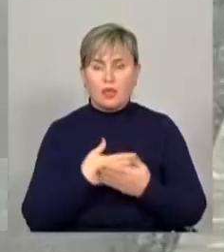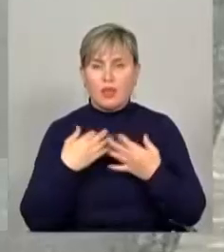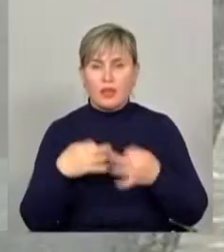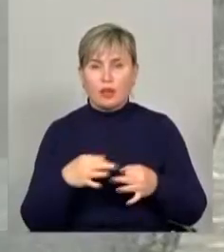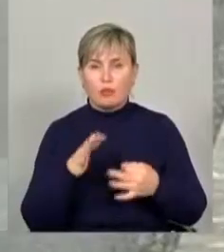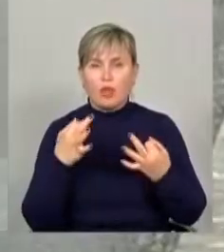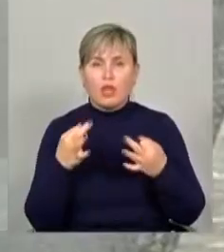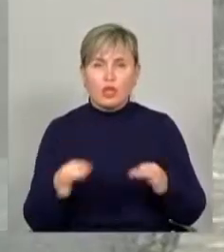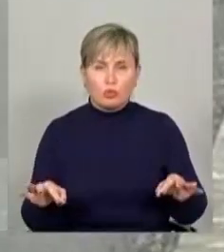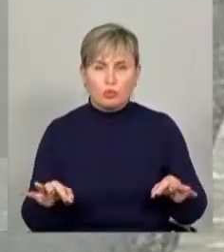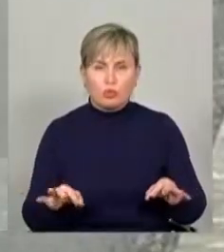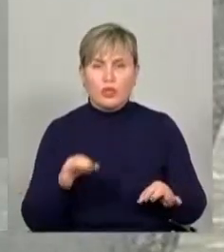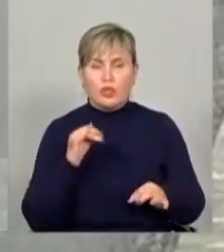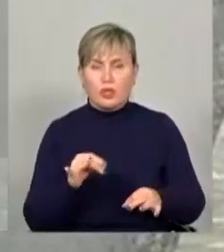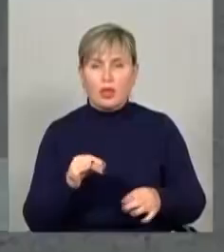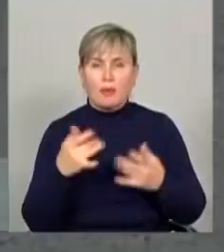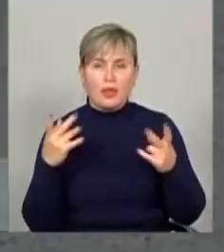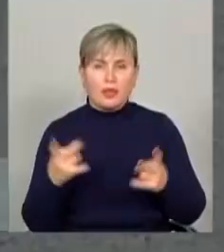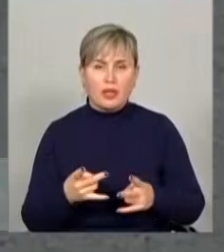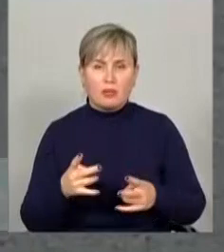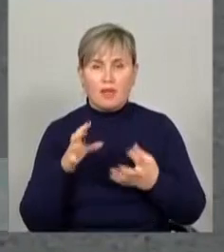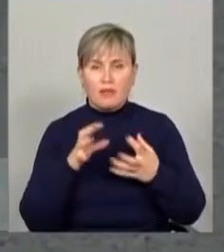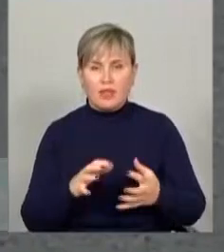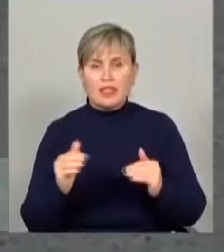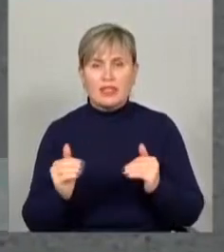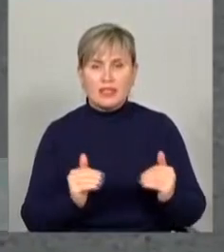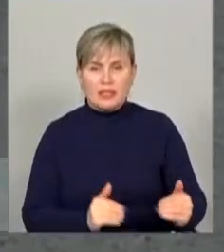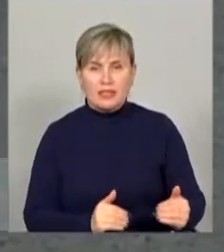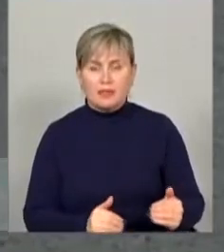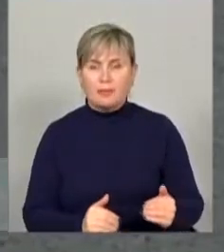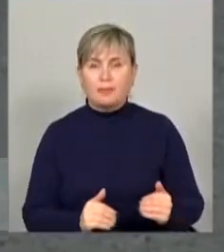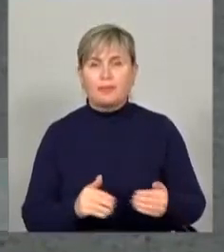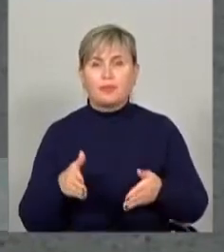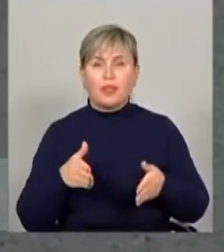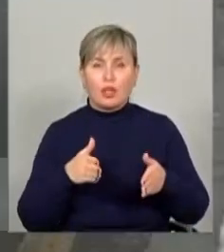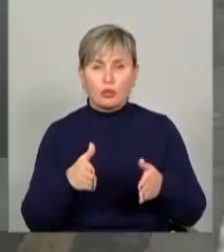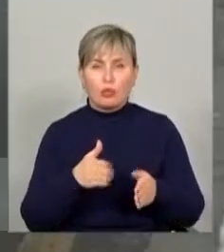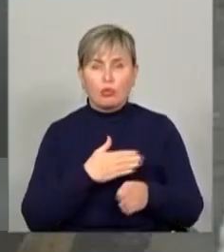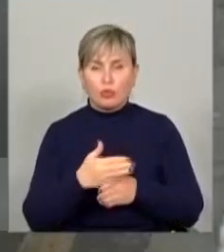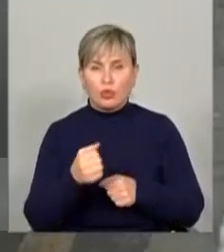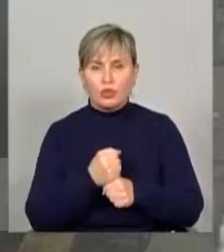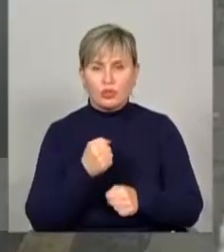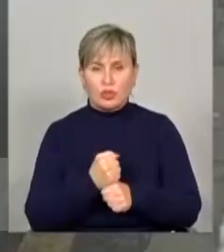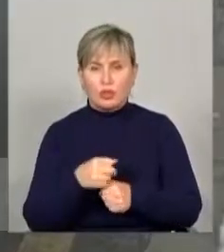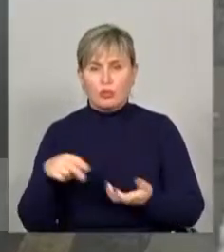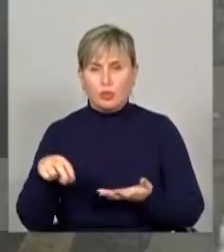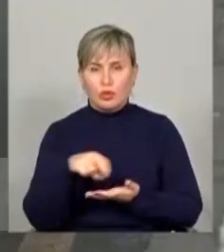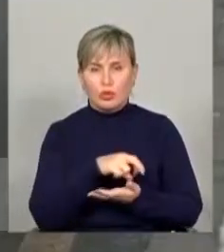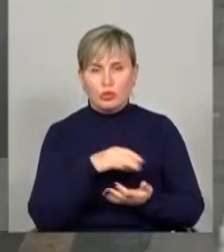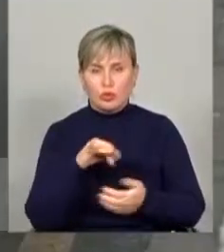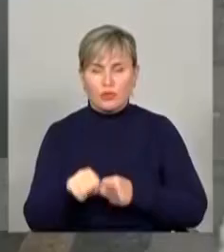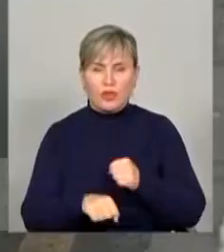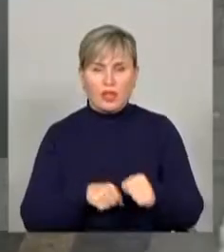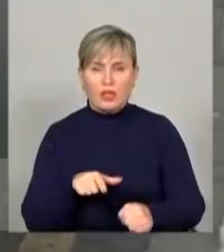станет доступнее, а значит, потребность в частном авто снизится. Коридорам позднее подведут пешеходные сети и